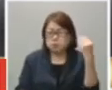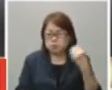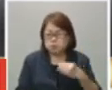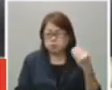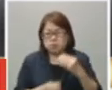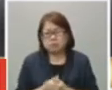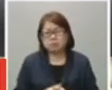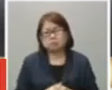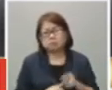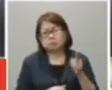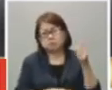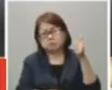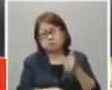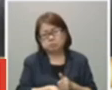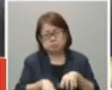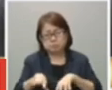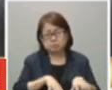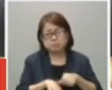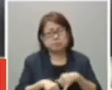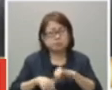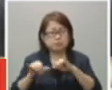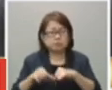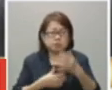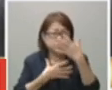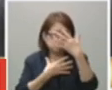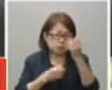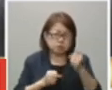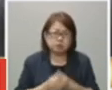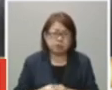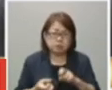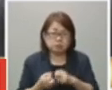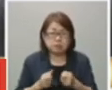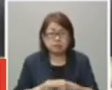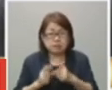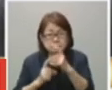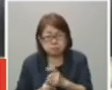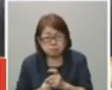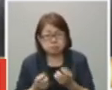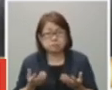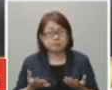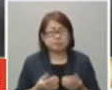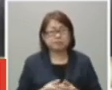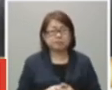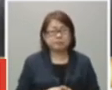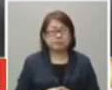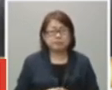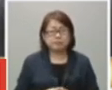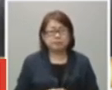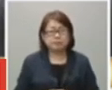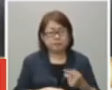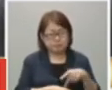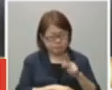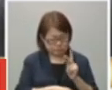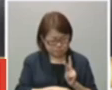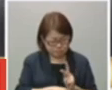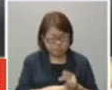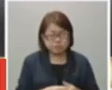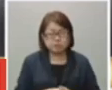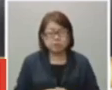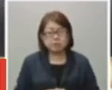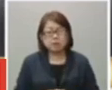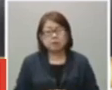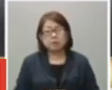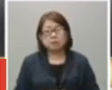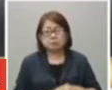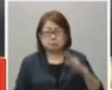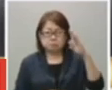ประเทศที่บกพร่องละเลยความปลอดภัยของพี่น้องประชาชนมากมายขนาดนี้ท่านประธานครับพลเอก